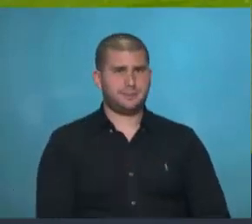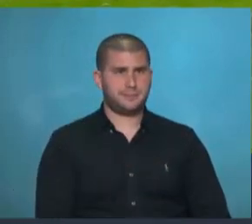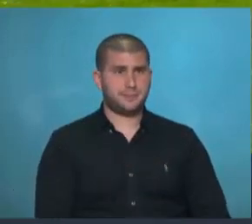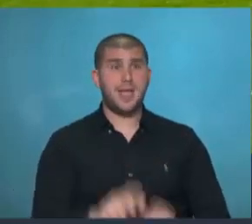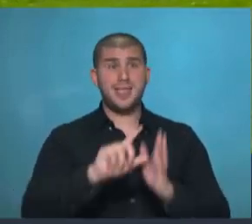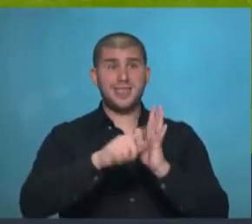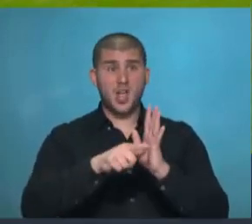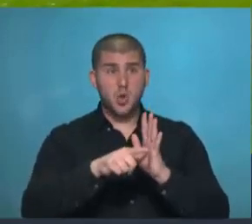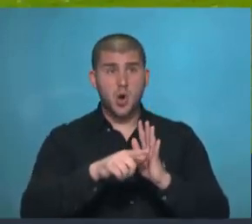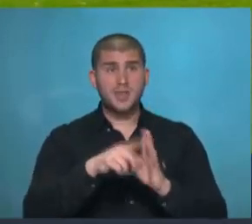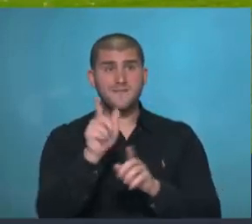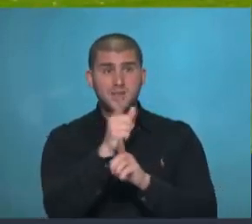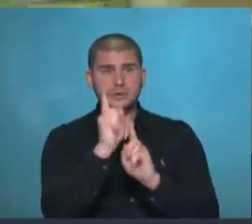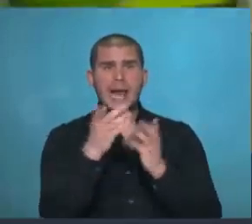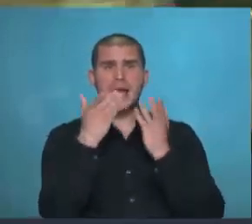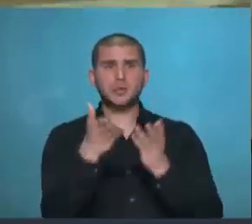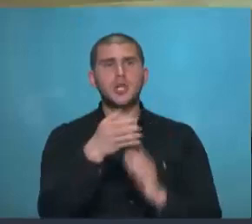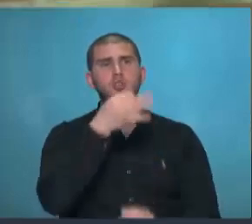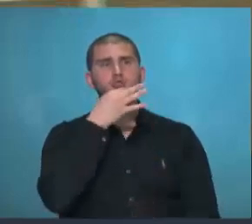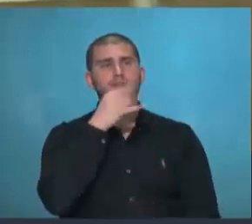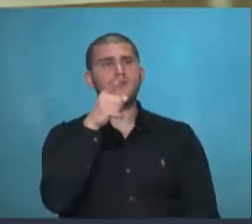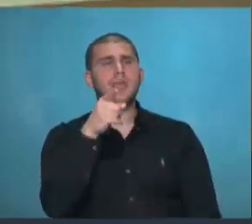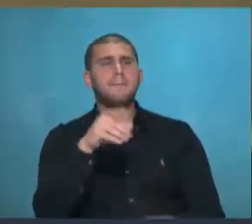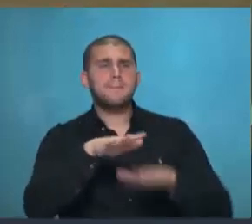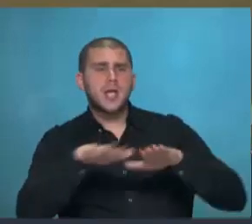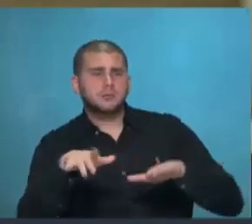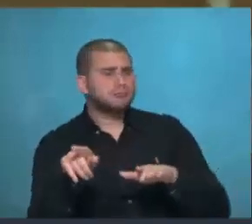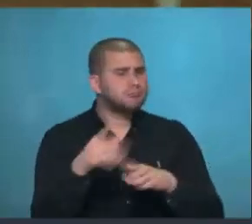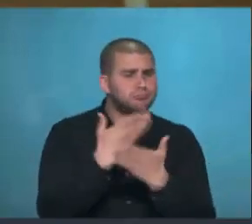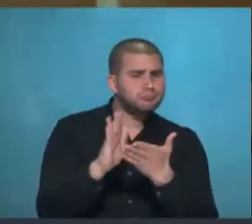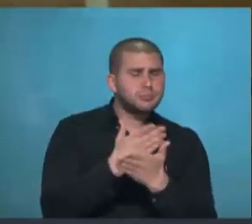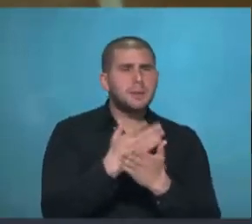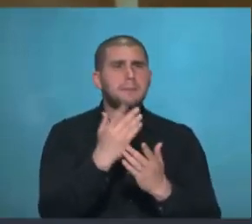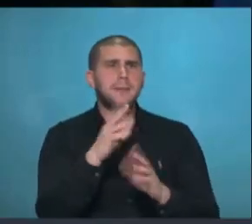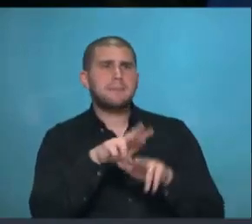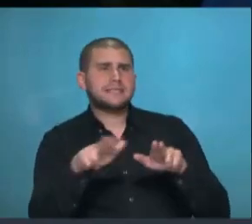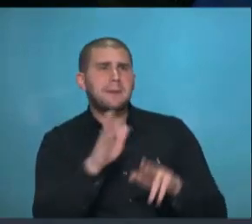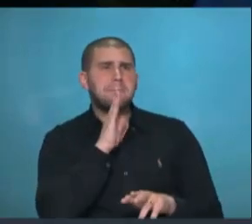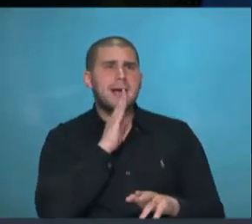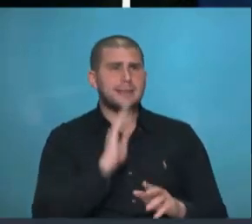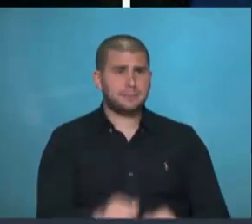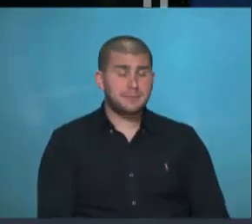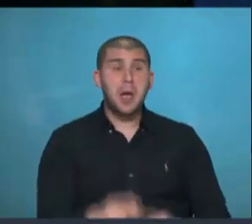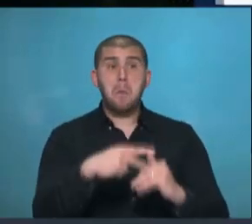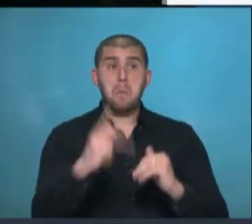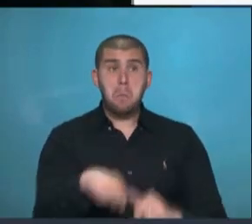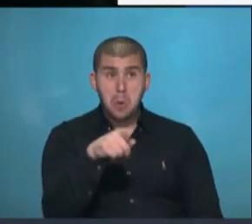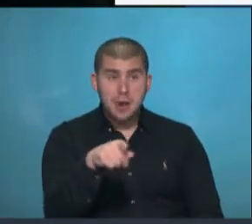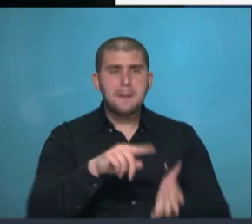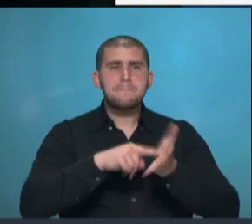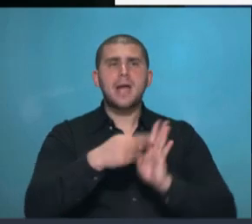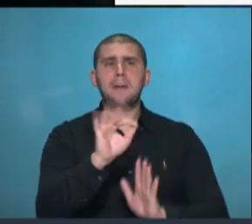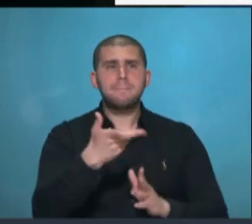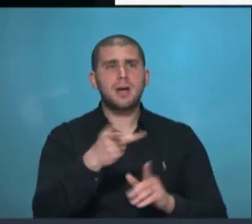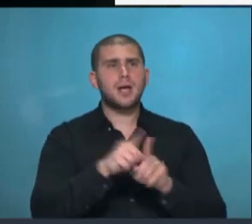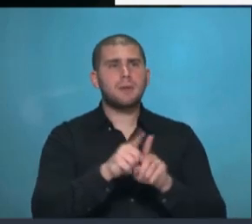טכנולוגיית הוידאו שאמורה לסייע לשופט הראשי במגרש, להכריע במצבים שנויים במחלוקת. הפרויקט הרי מטרתו לנקות